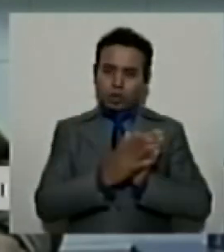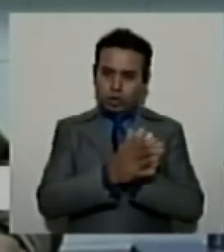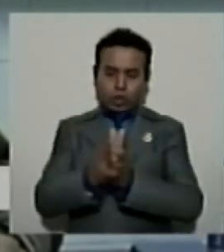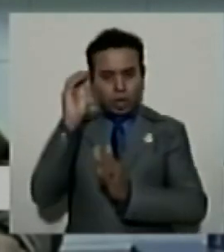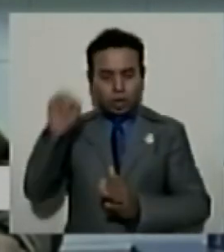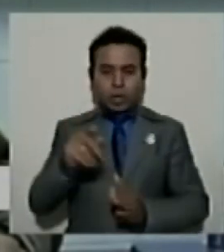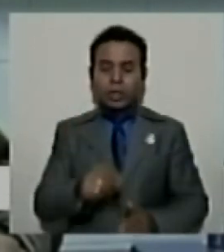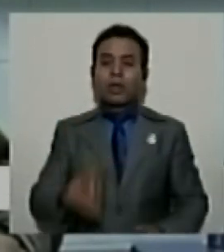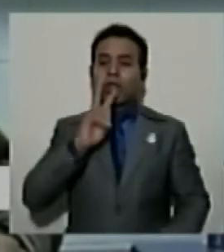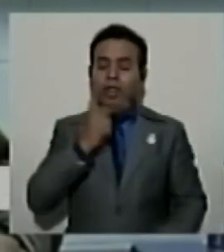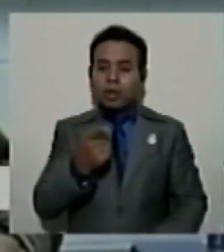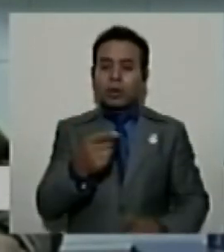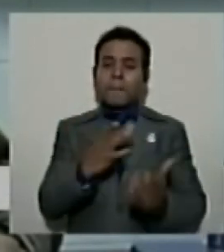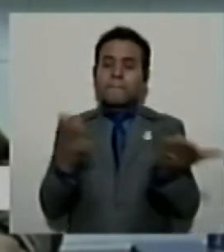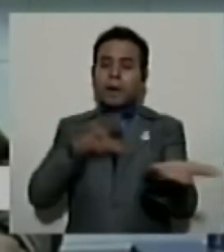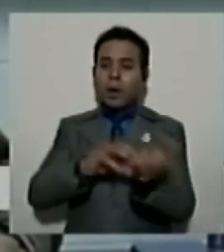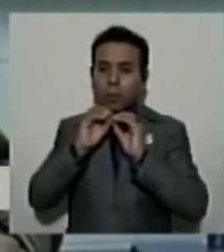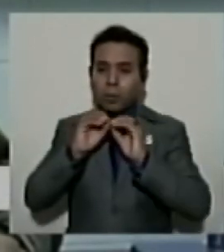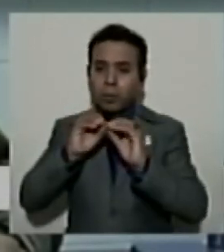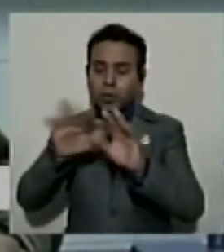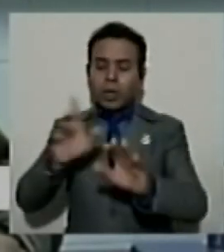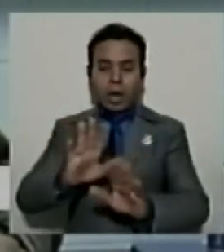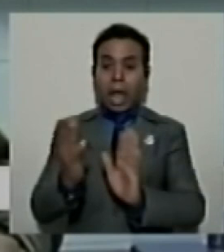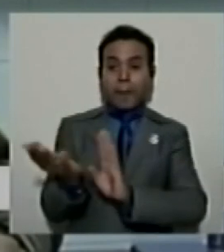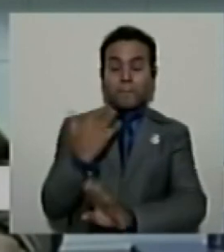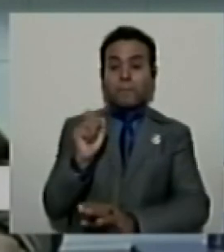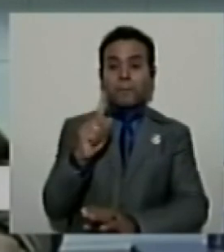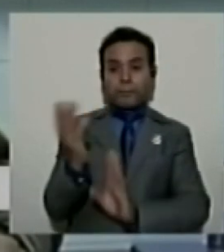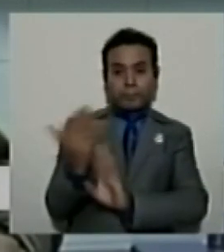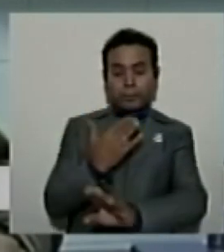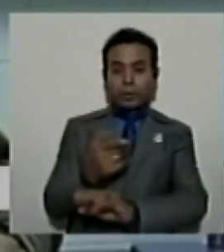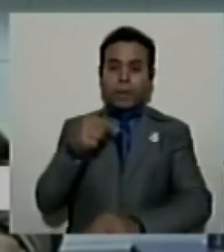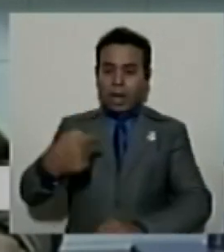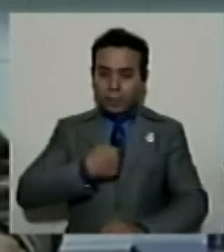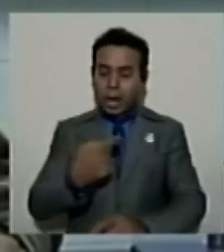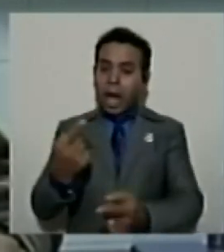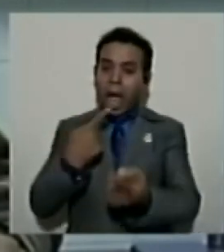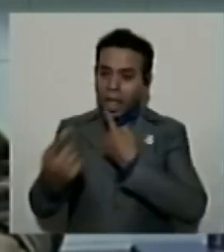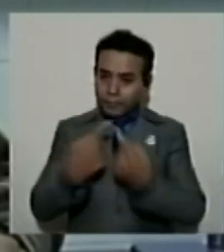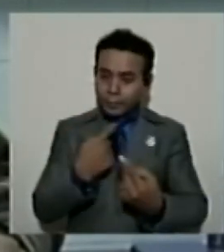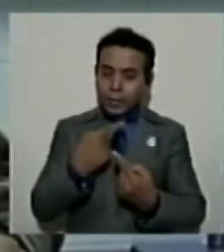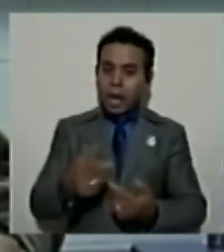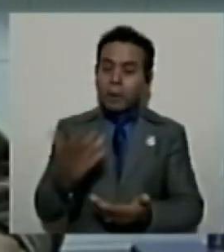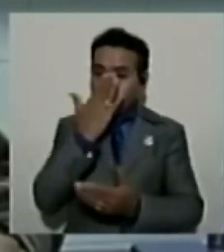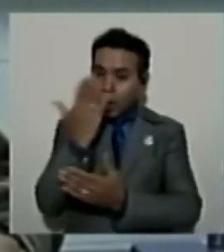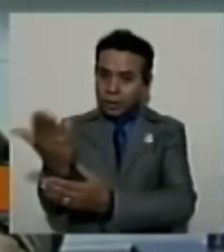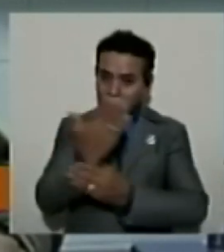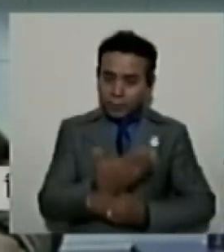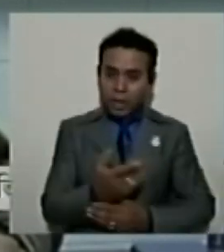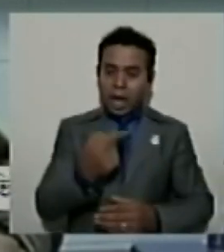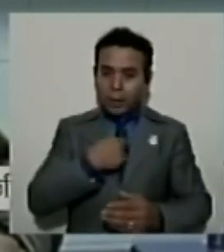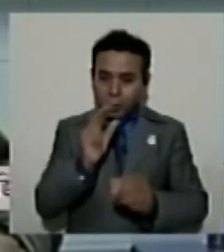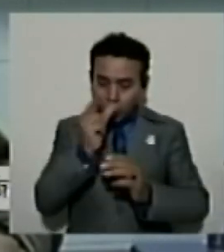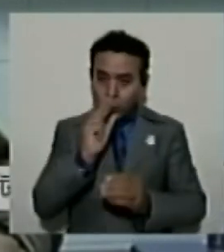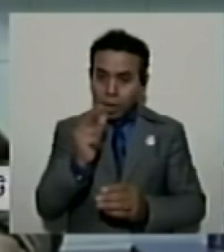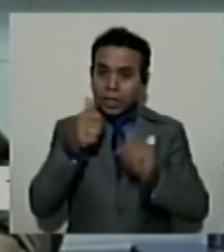নিশ্চিত করুন এবং সে আমরা নিশ্চয়ই সেগুলোর বিরুদ্ধে যথাযথ ব্যবস্থা নিব। তবে আমি ব্যর্থহীনভাবে বলতে চাই যে